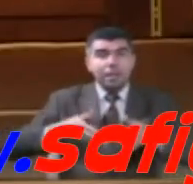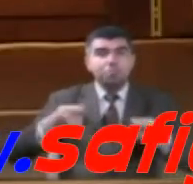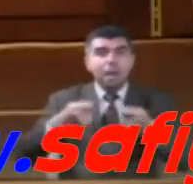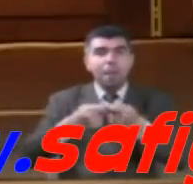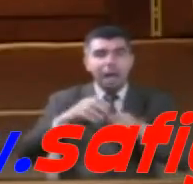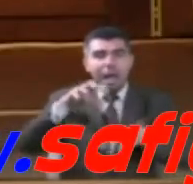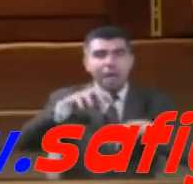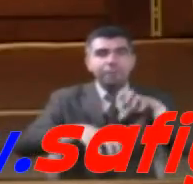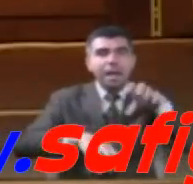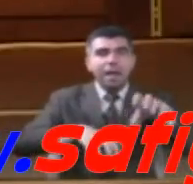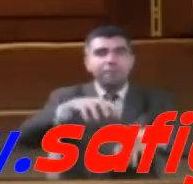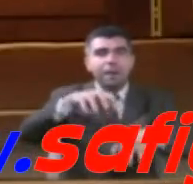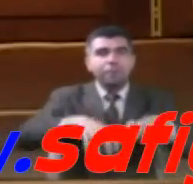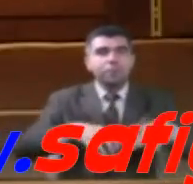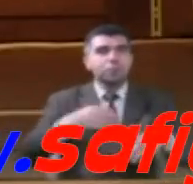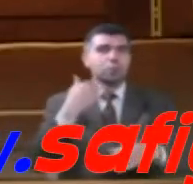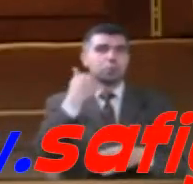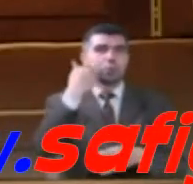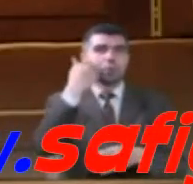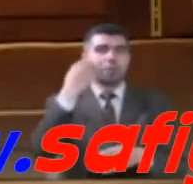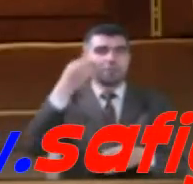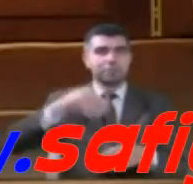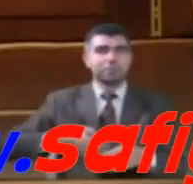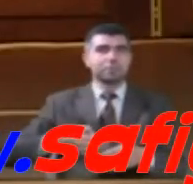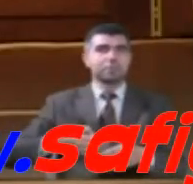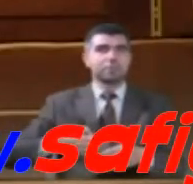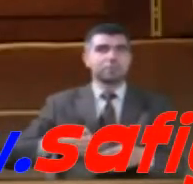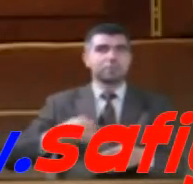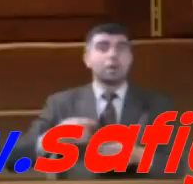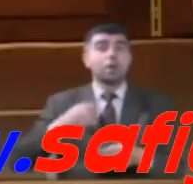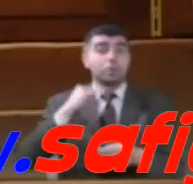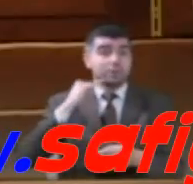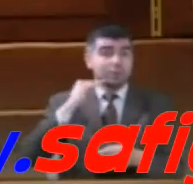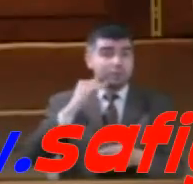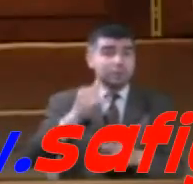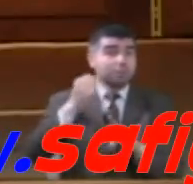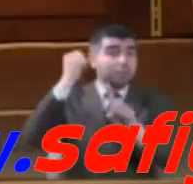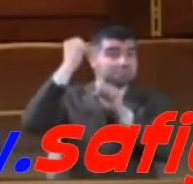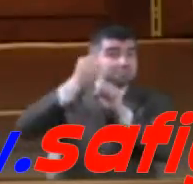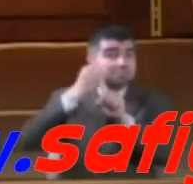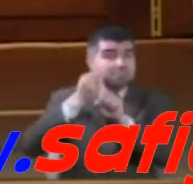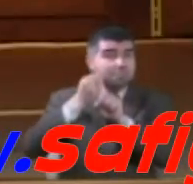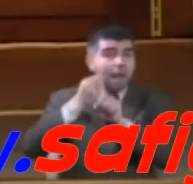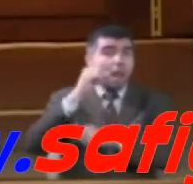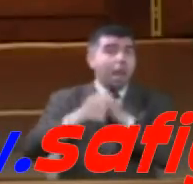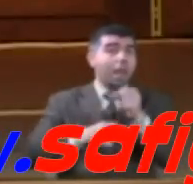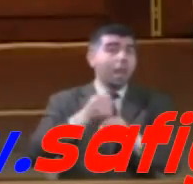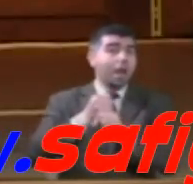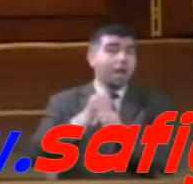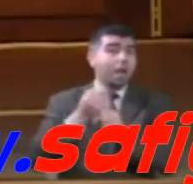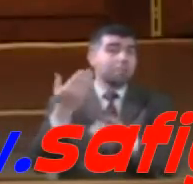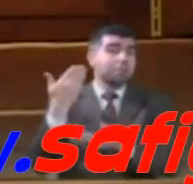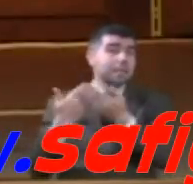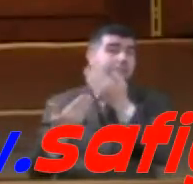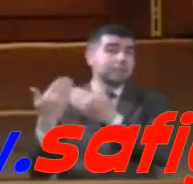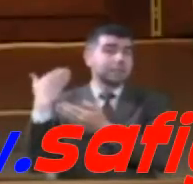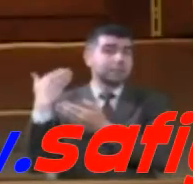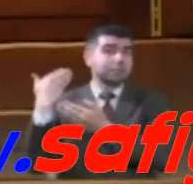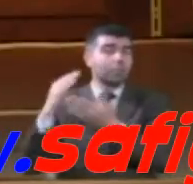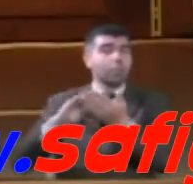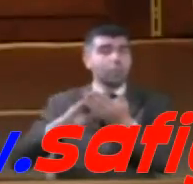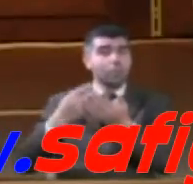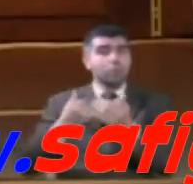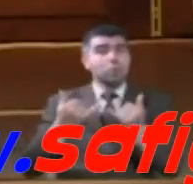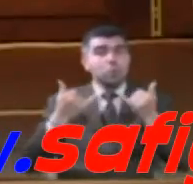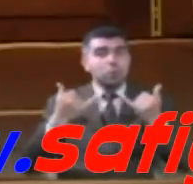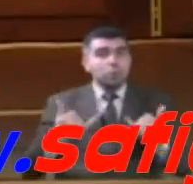تآكلت بشكل كبير. وكنظن انه تقريبا المجهود اللي دار في السنوات الفارطه، كنظن انه اليوم